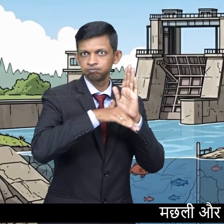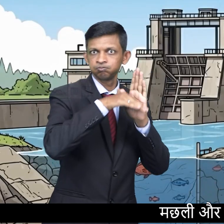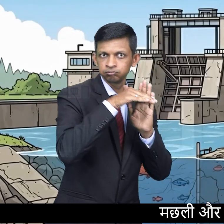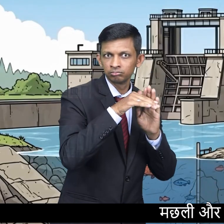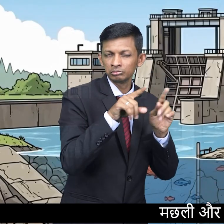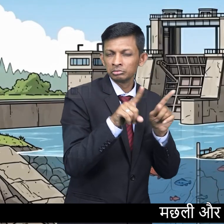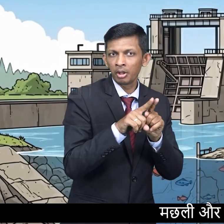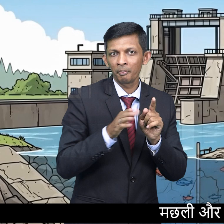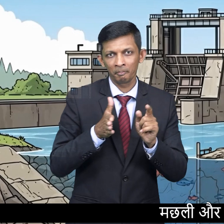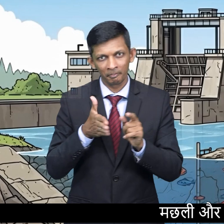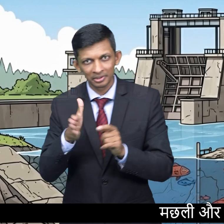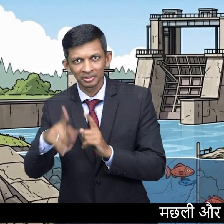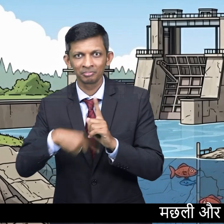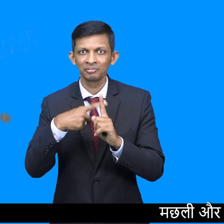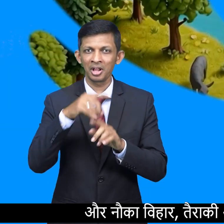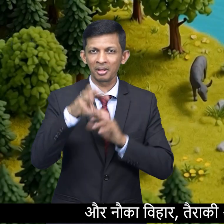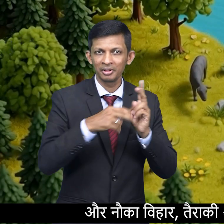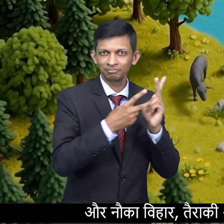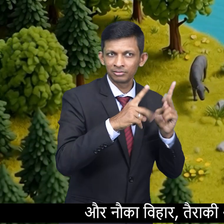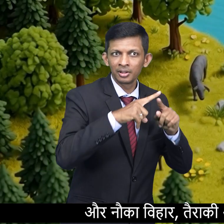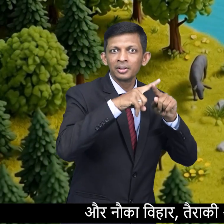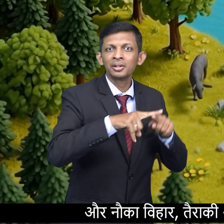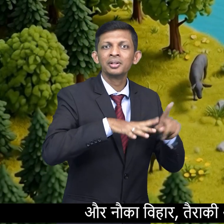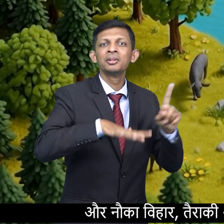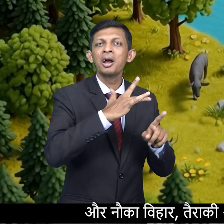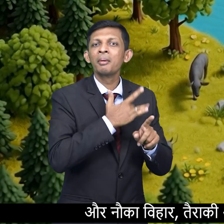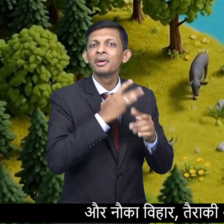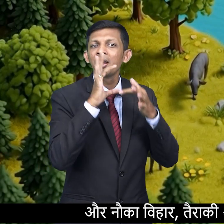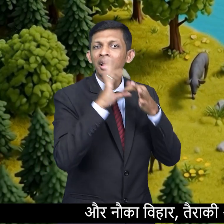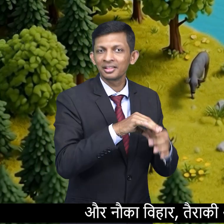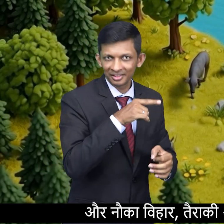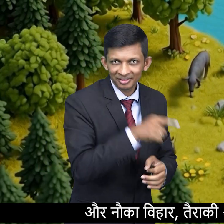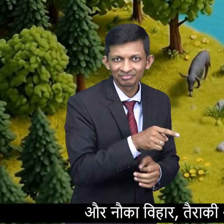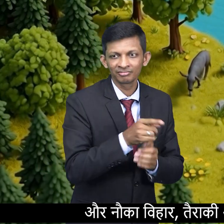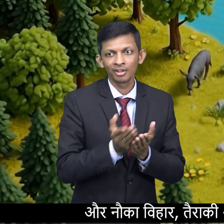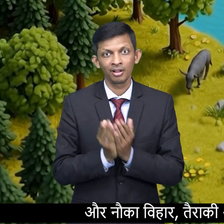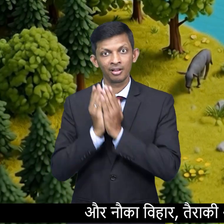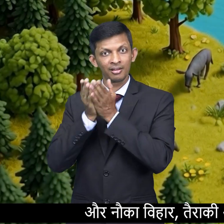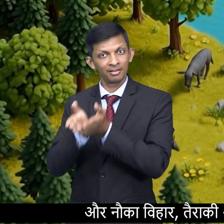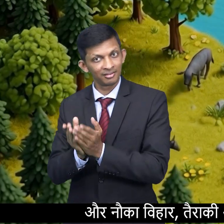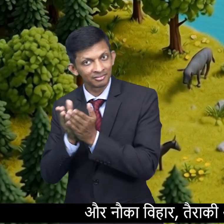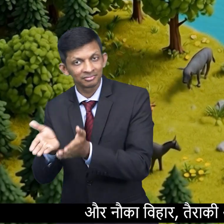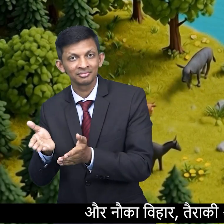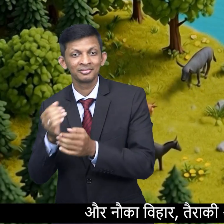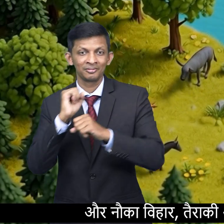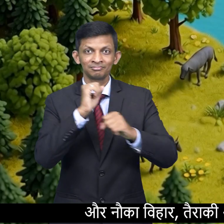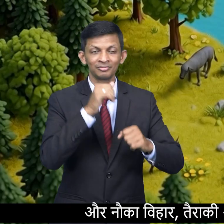मछली और जानवरों के आवास के रूप में और नौका विहार, तैराकी और अन्य गतिविधियों के लिए मदद करते हैं।